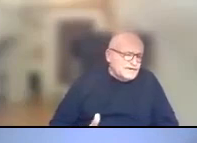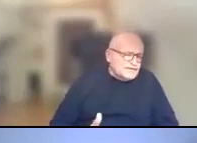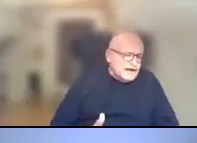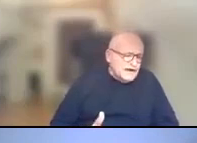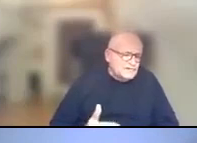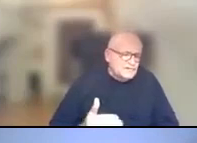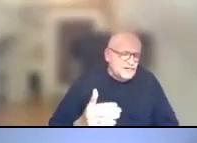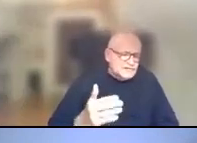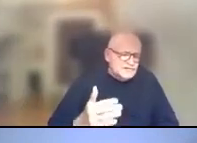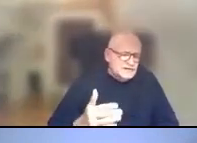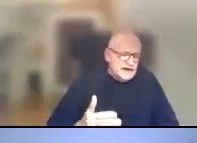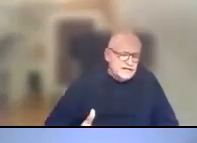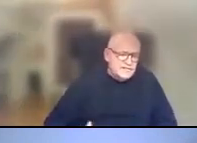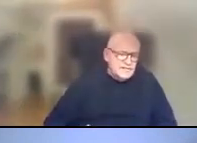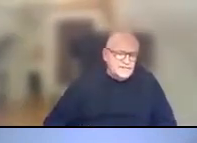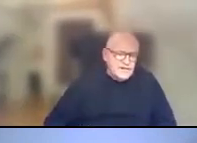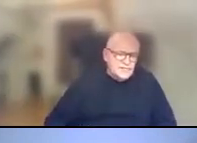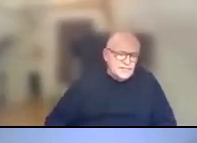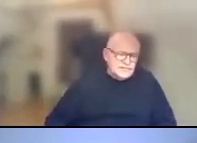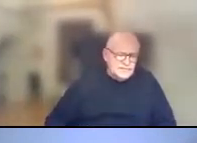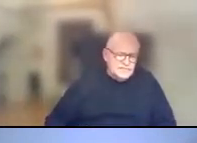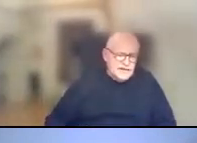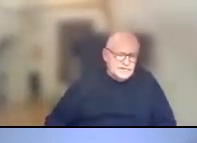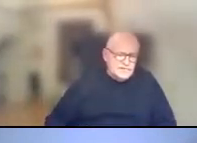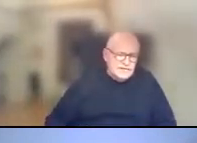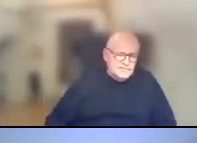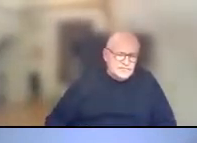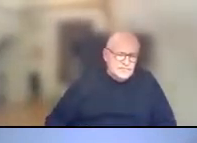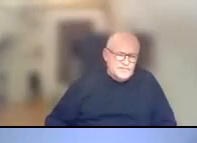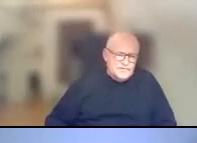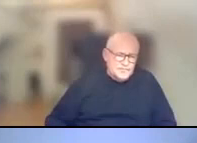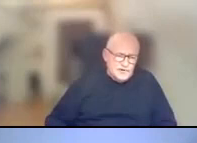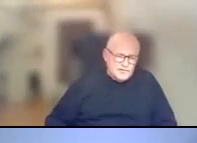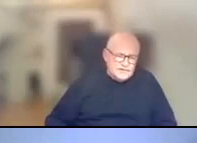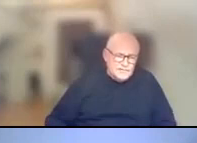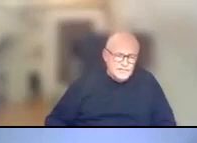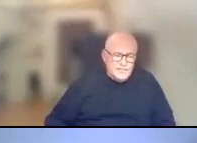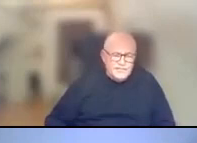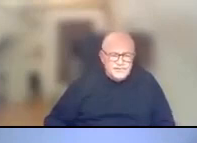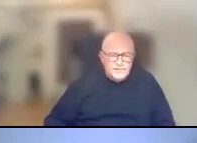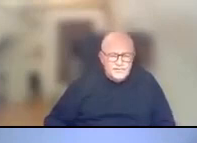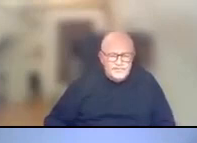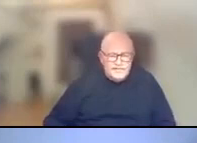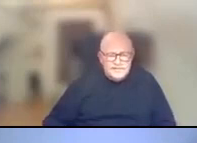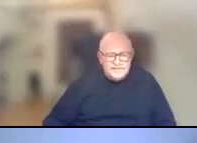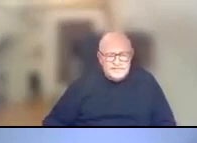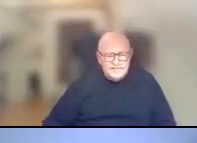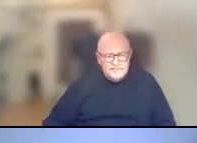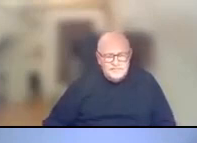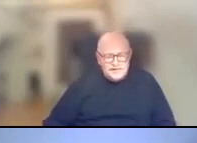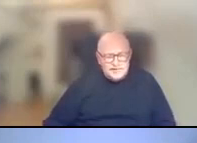werden vielleicht alle aus ihrer eigenen Erfahrung, aus ihrem eigenen Lebensumfeld oder auch aus ihrem beruflichen